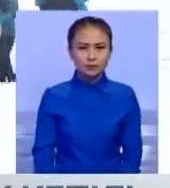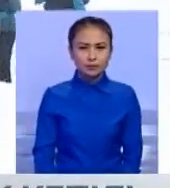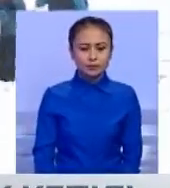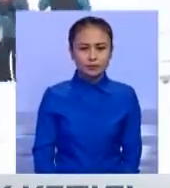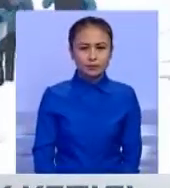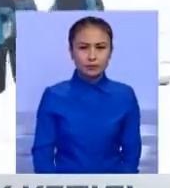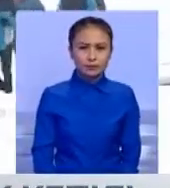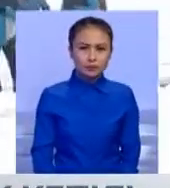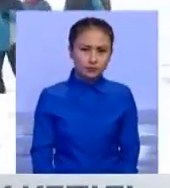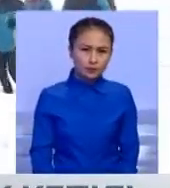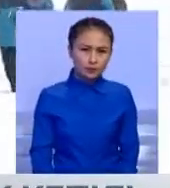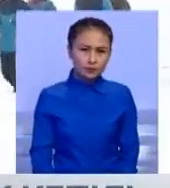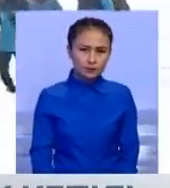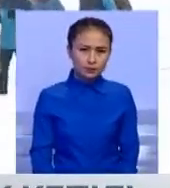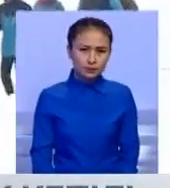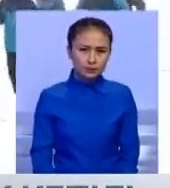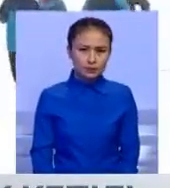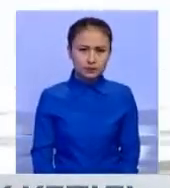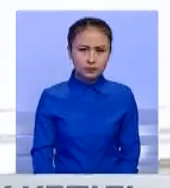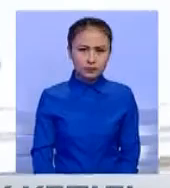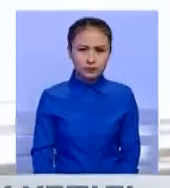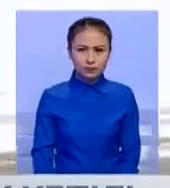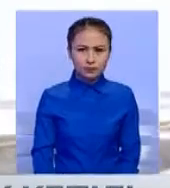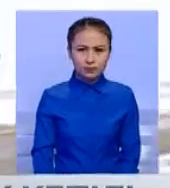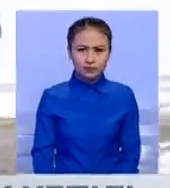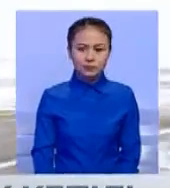Ержан Рахманбердиев, Наурыз Базаров, Хабар 24,